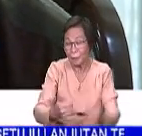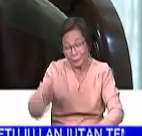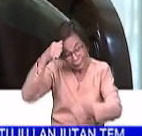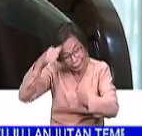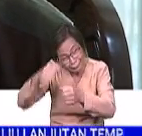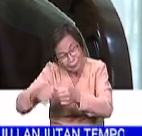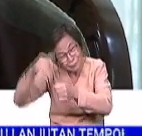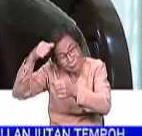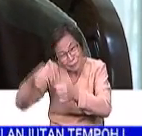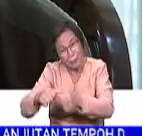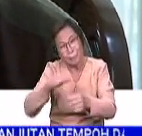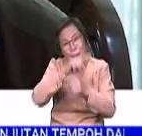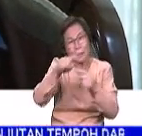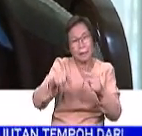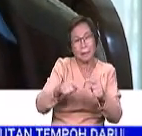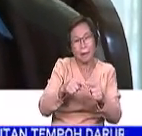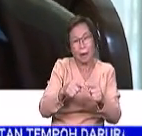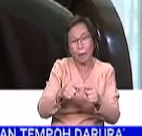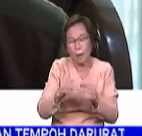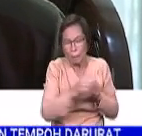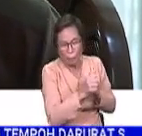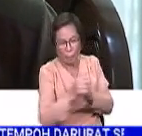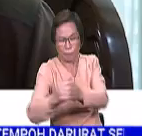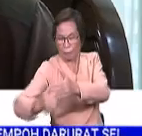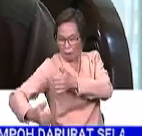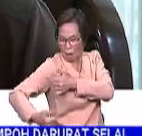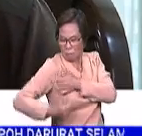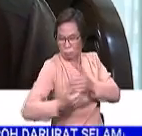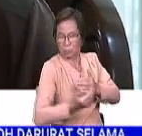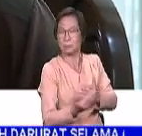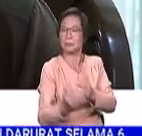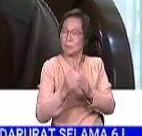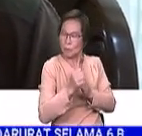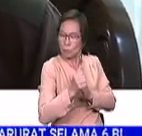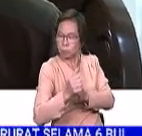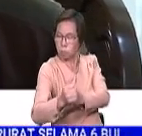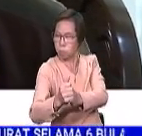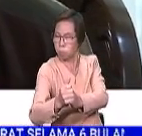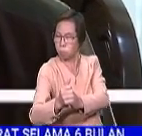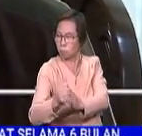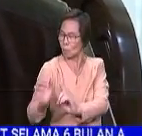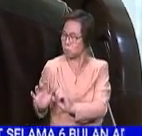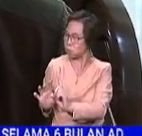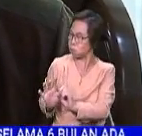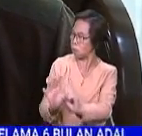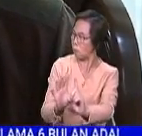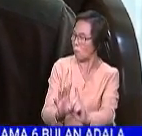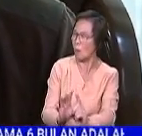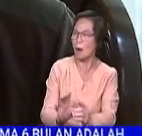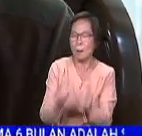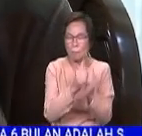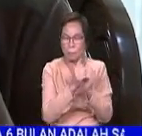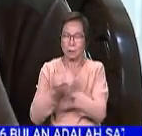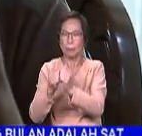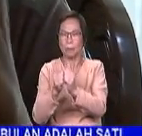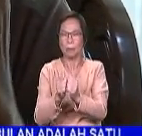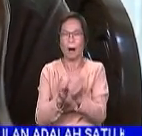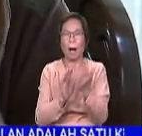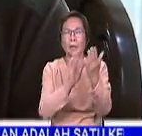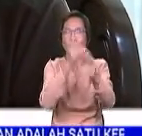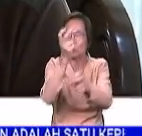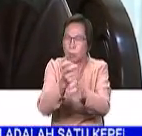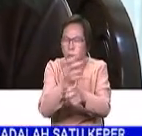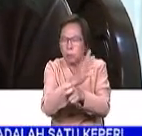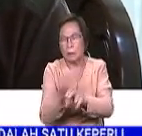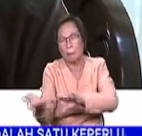apabila kita memimpin anggota dan bersama-sama Oh kaca mahar omipay mau dalam